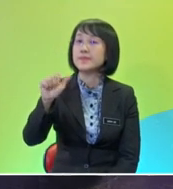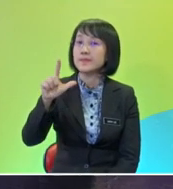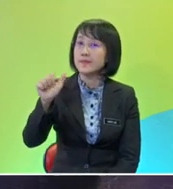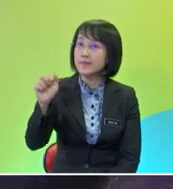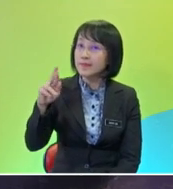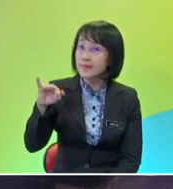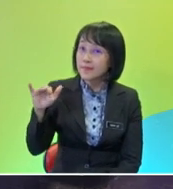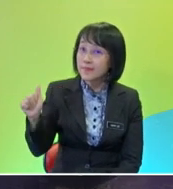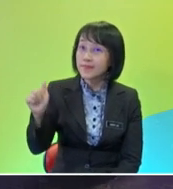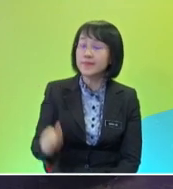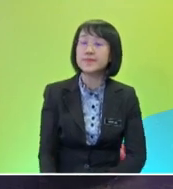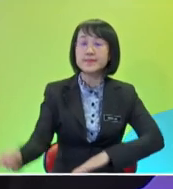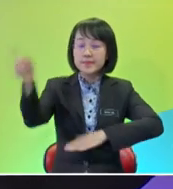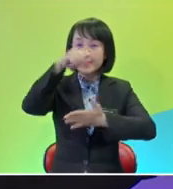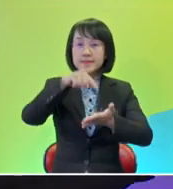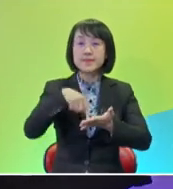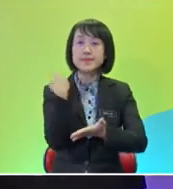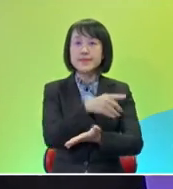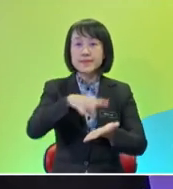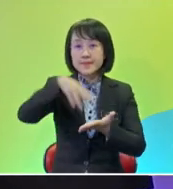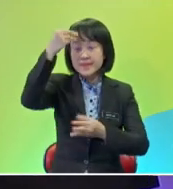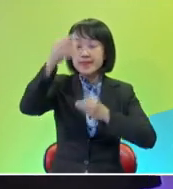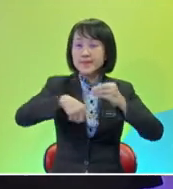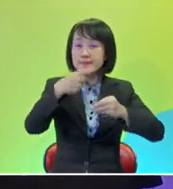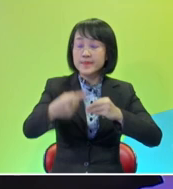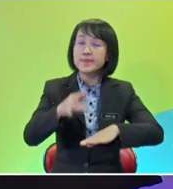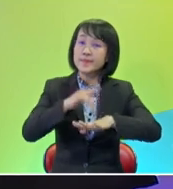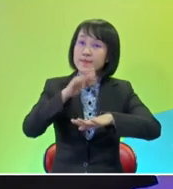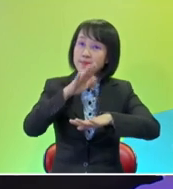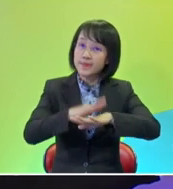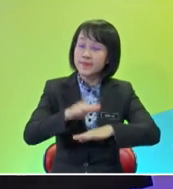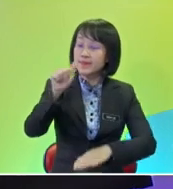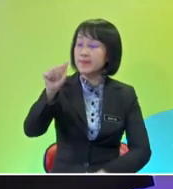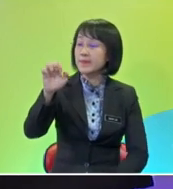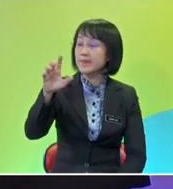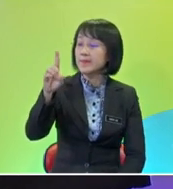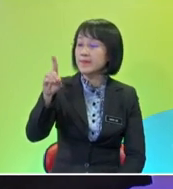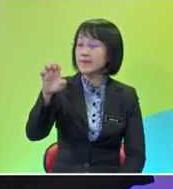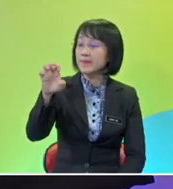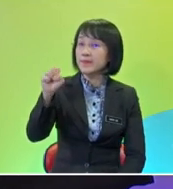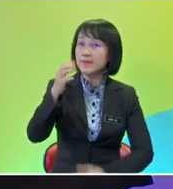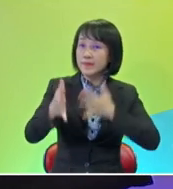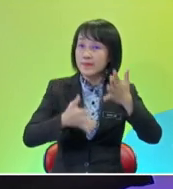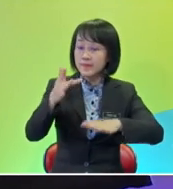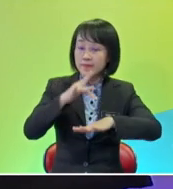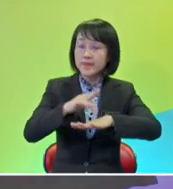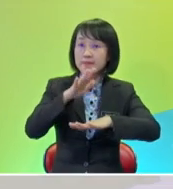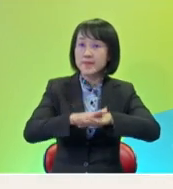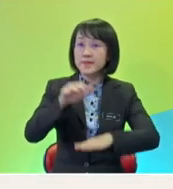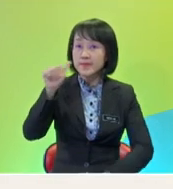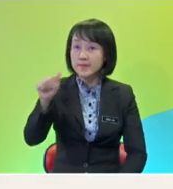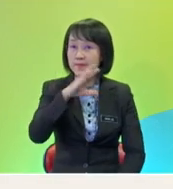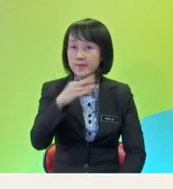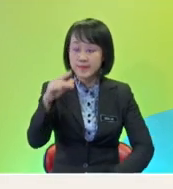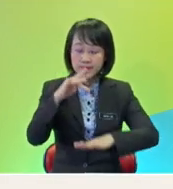Okey, hari ini kita nak belajar tentang nyamuk Aedes dan nyamuk tiro. Itu namanya.